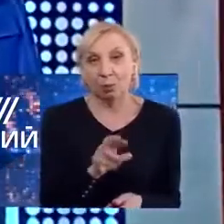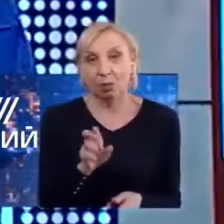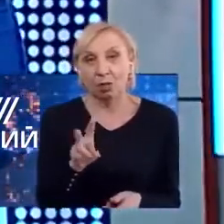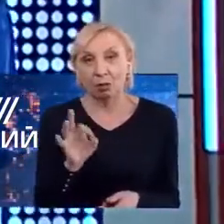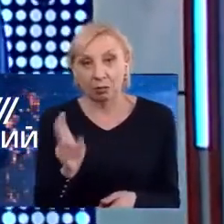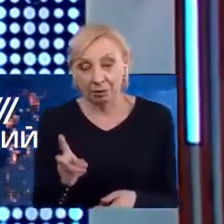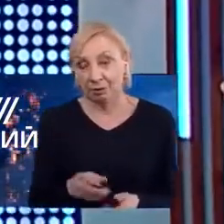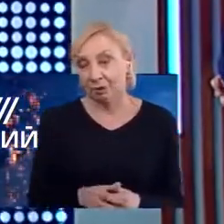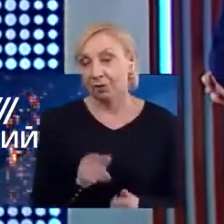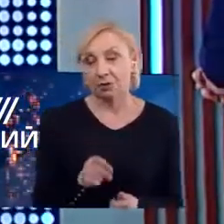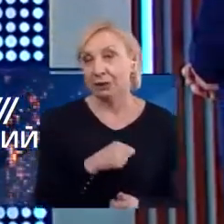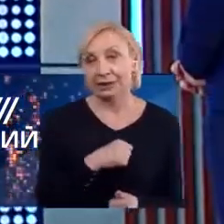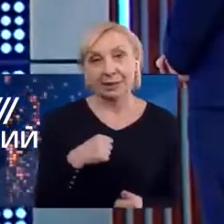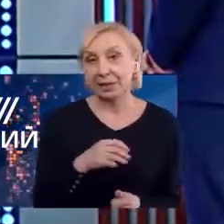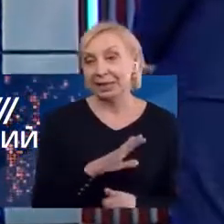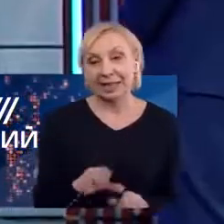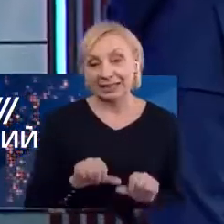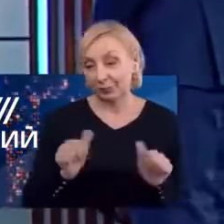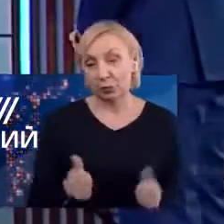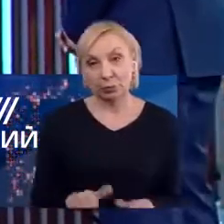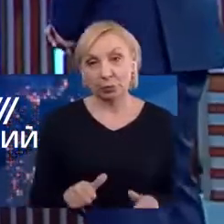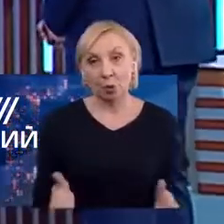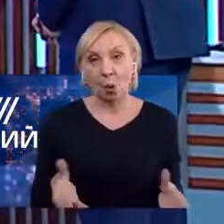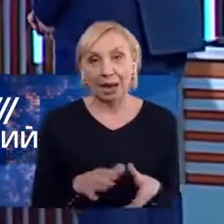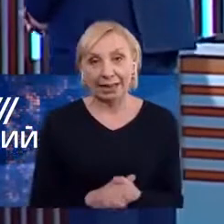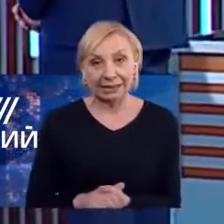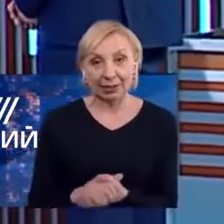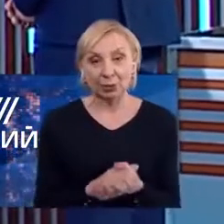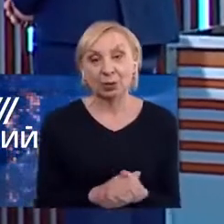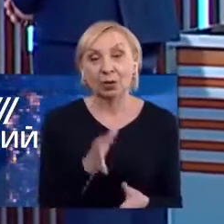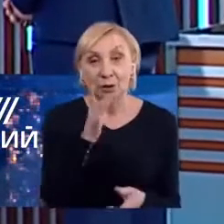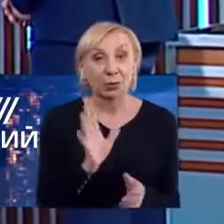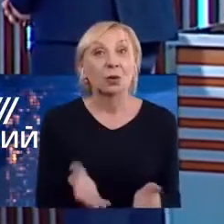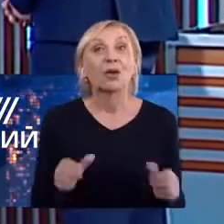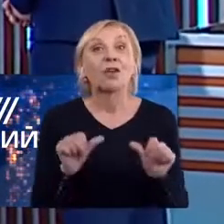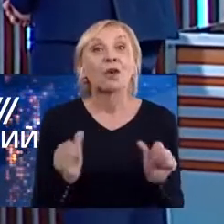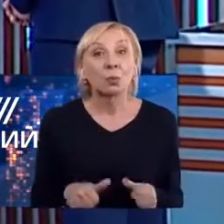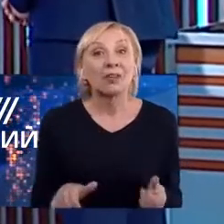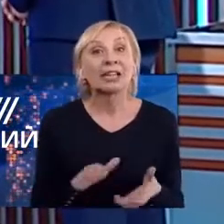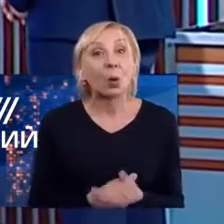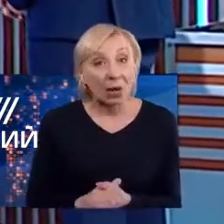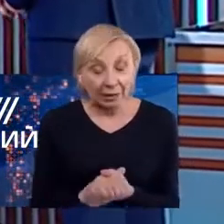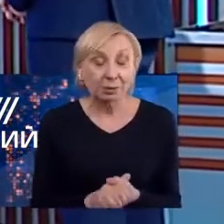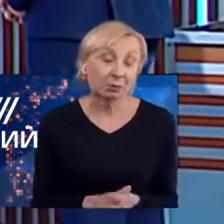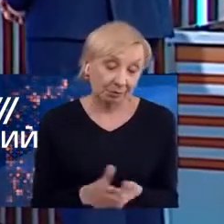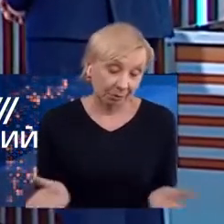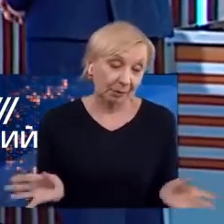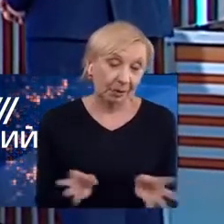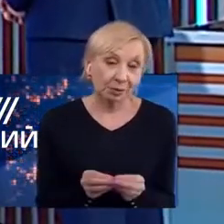вони самі не сформують коаліцію. А вони, якщо будуть формувати коаліцію, то будуть формувати коаліцію